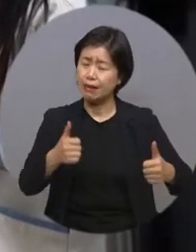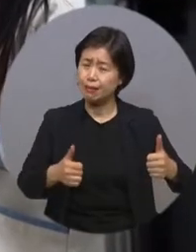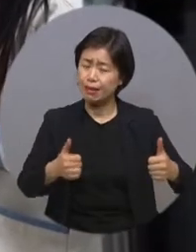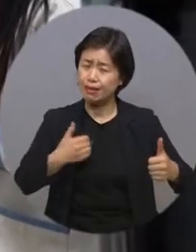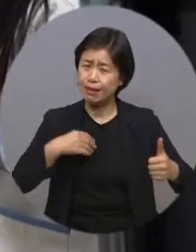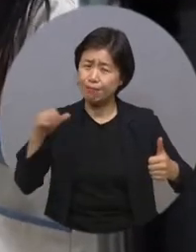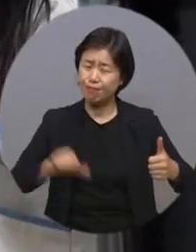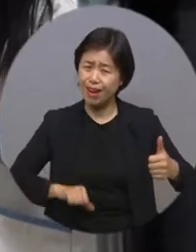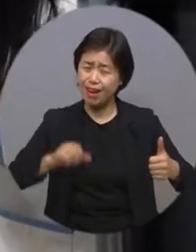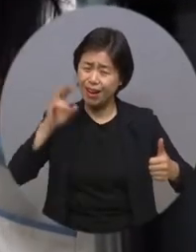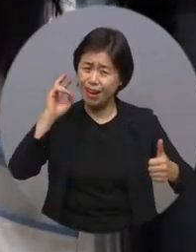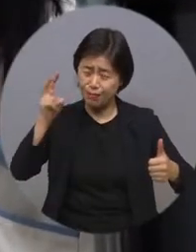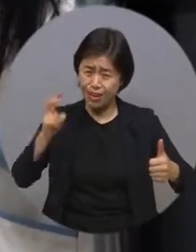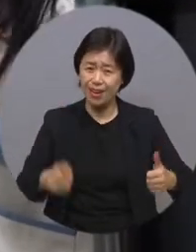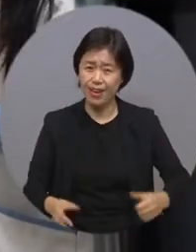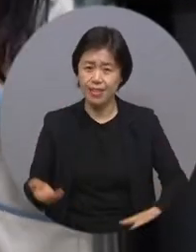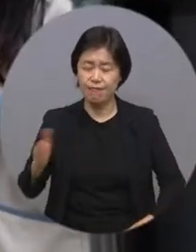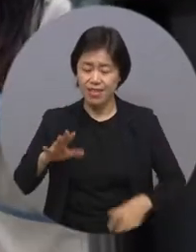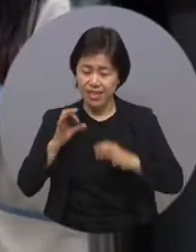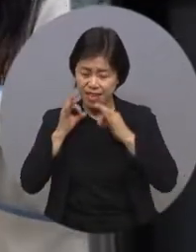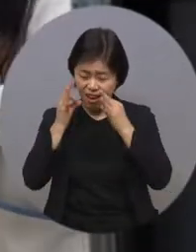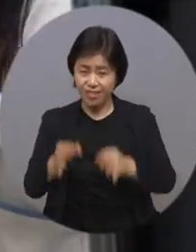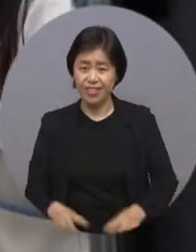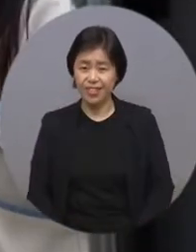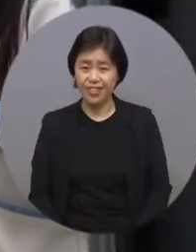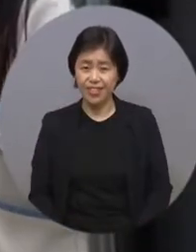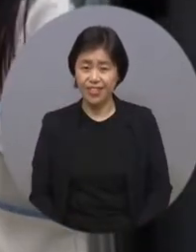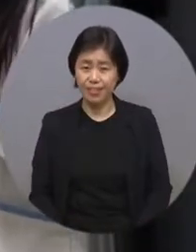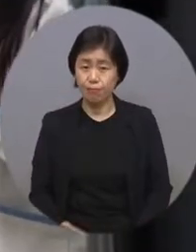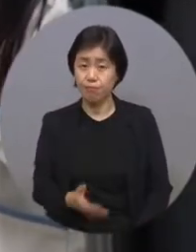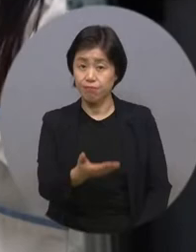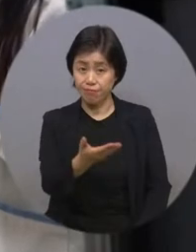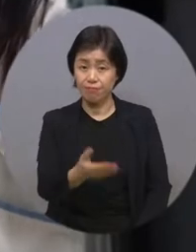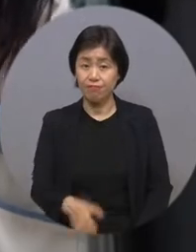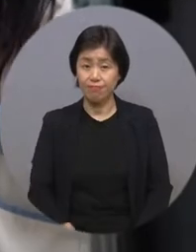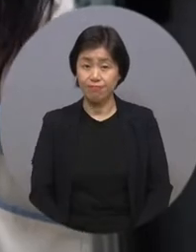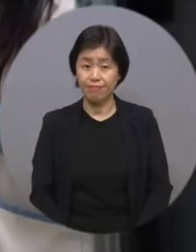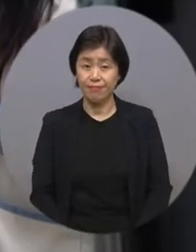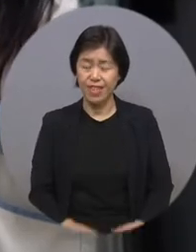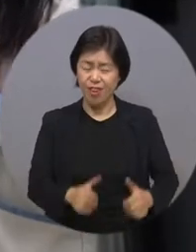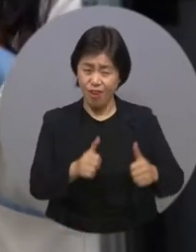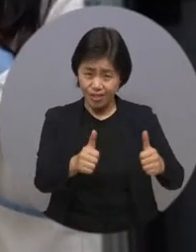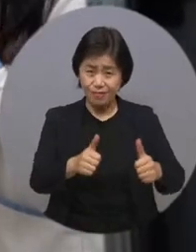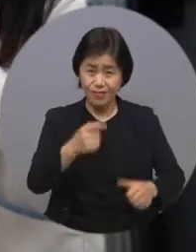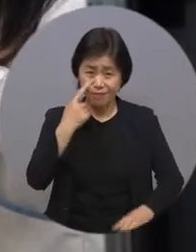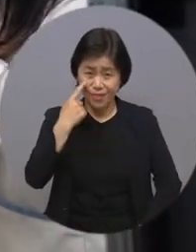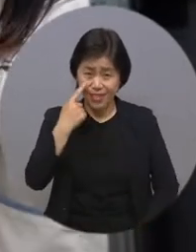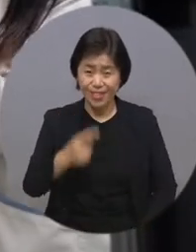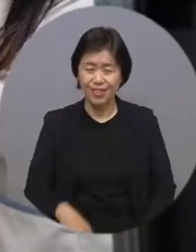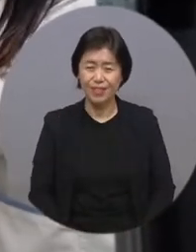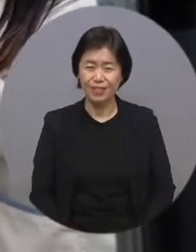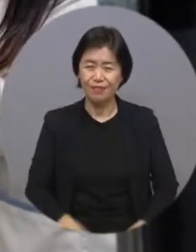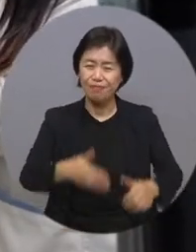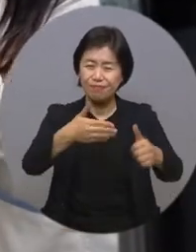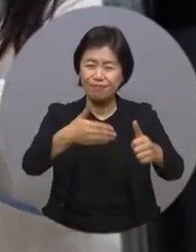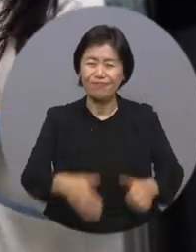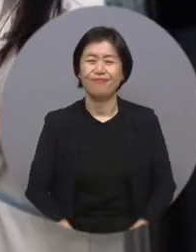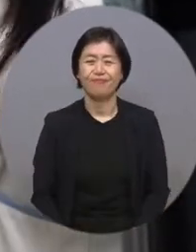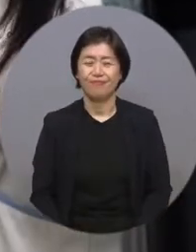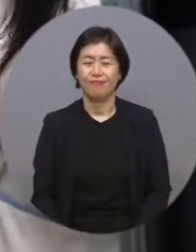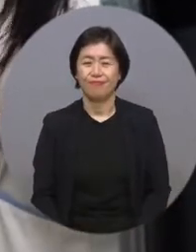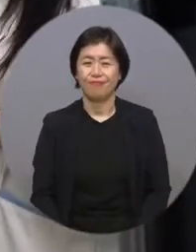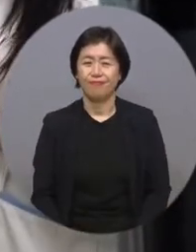질 게임이지만 이 악물고 열심히 할 테니 우리 장인 송양우님께서도 열심히 한번 해봐 주시기